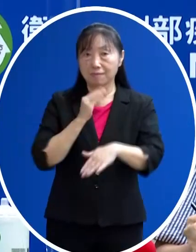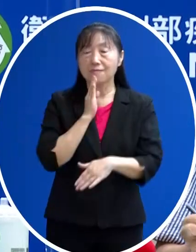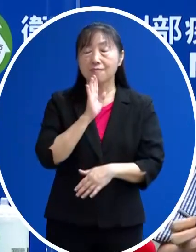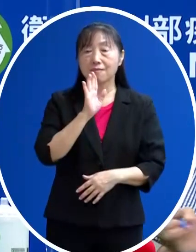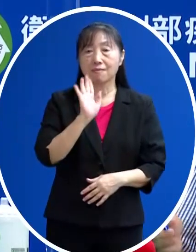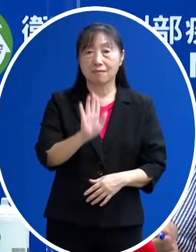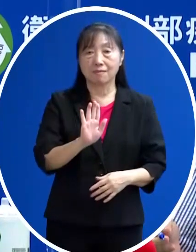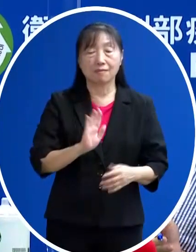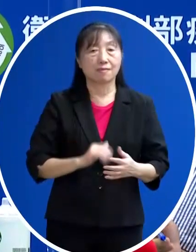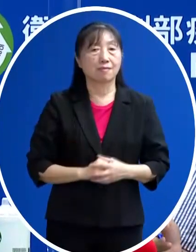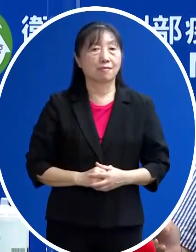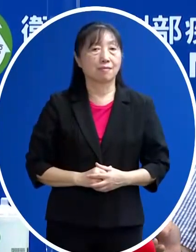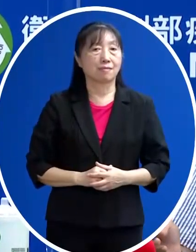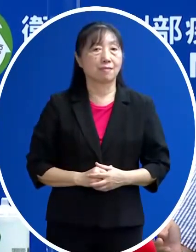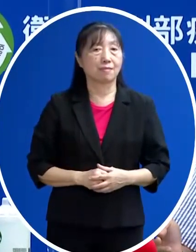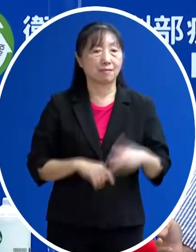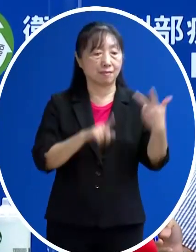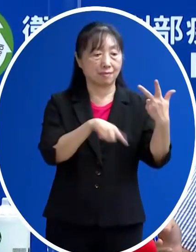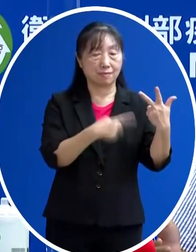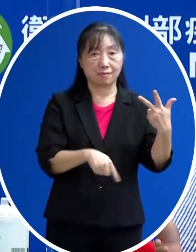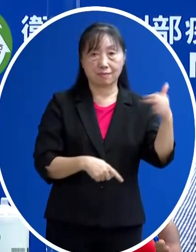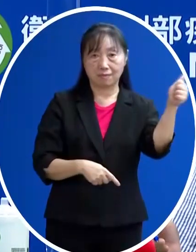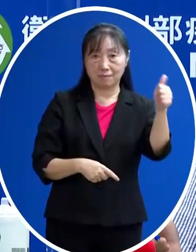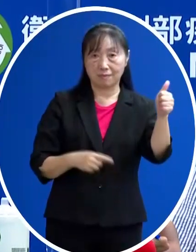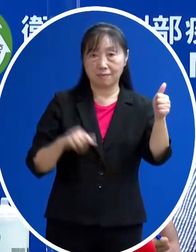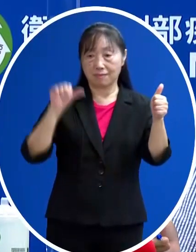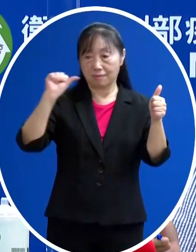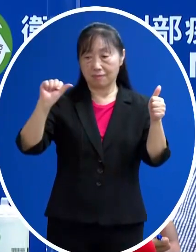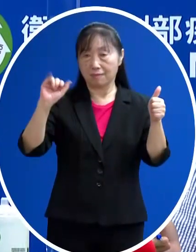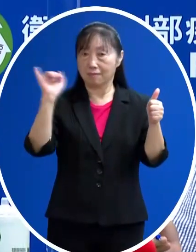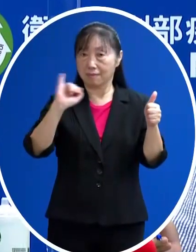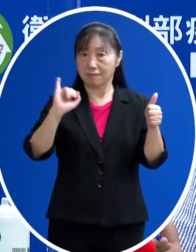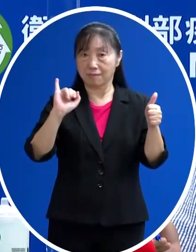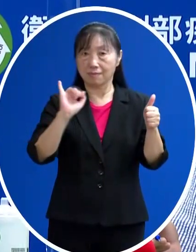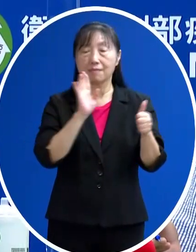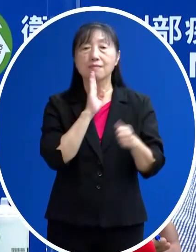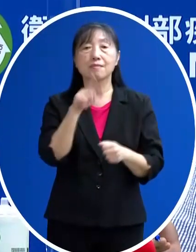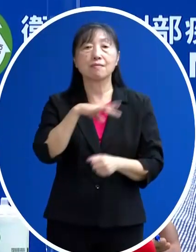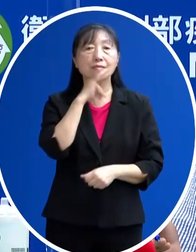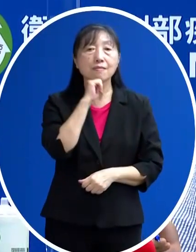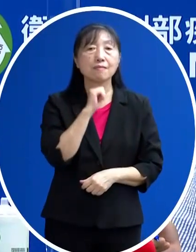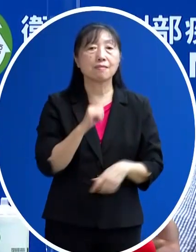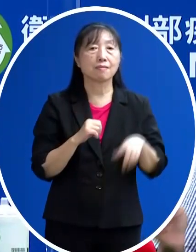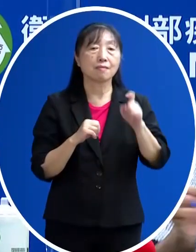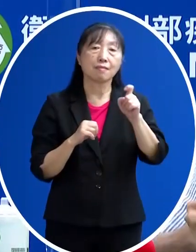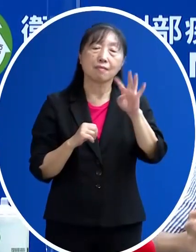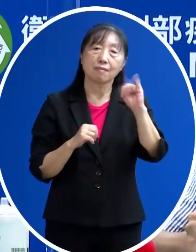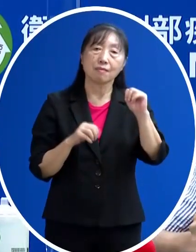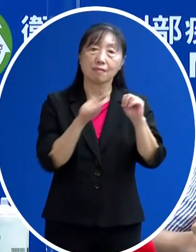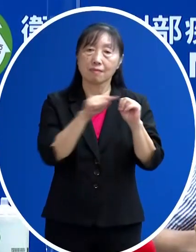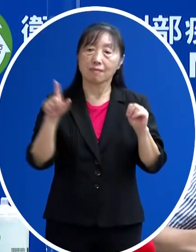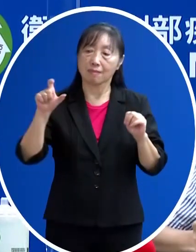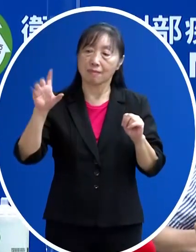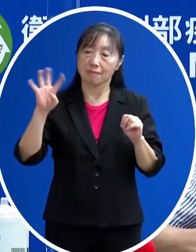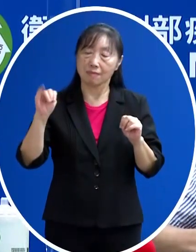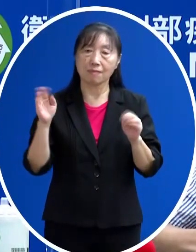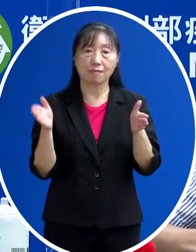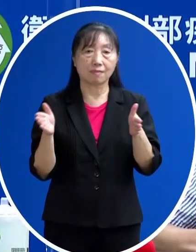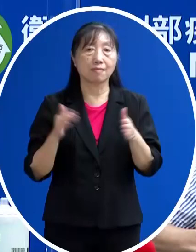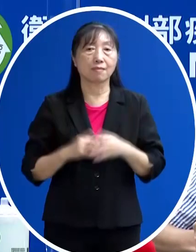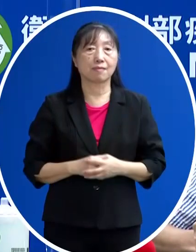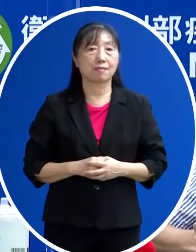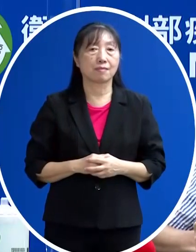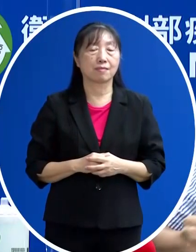盖7位男性5位女性。那年龄是介在10多岁到60多岁的部